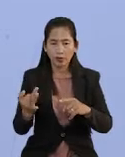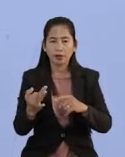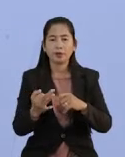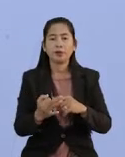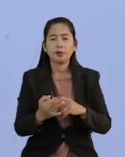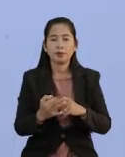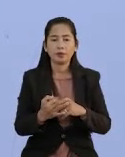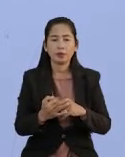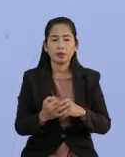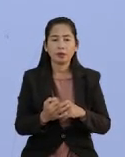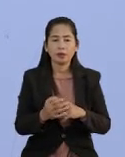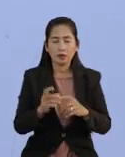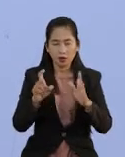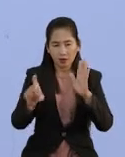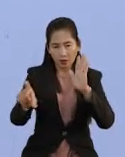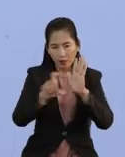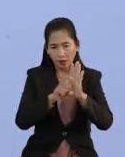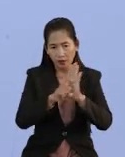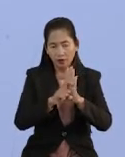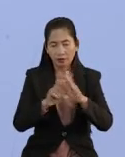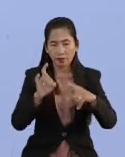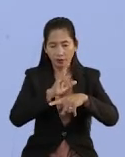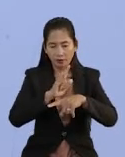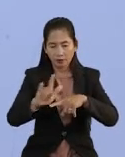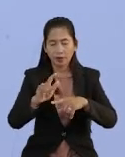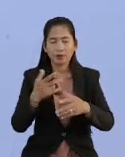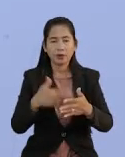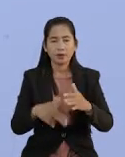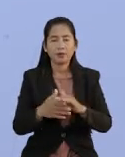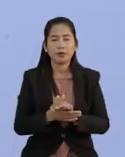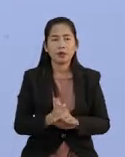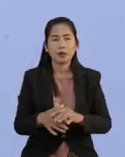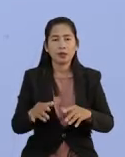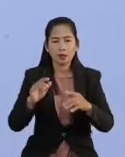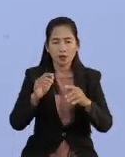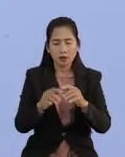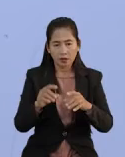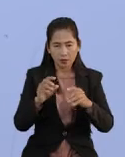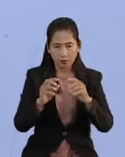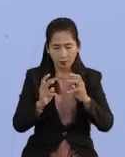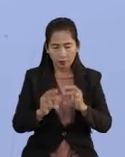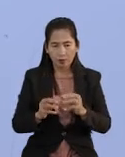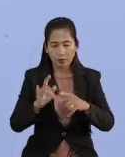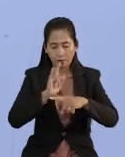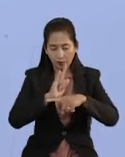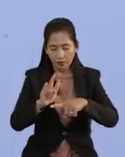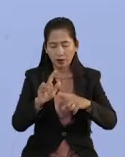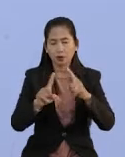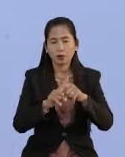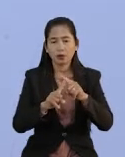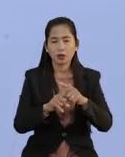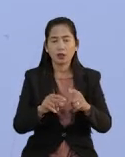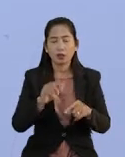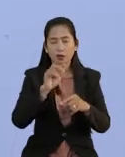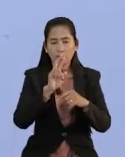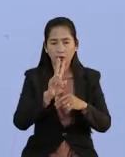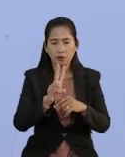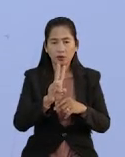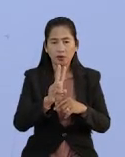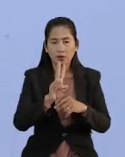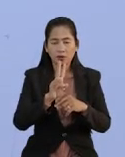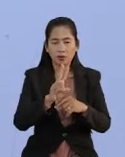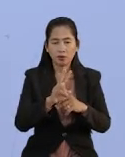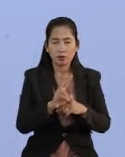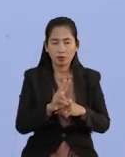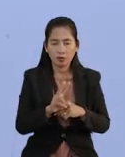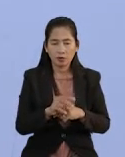bầm mùi nhưng chẳng kẹn nha bầm ma vị thi ở vầy chà cứ bầm ma vị thi côn đài chẳng con thở côn màn pi phần